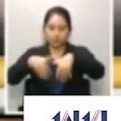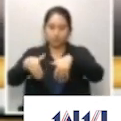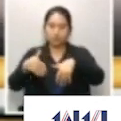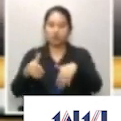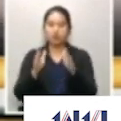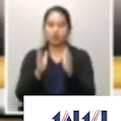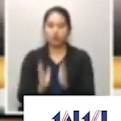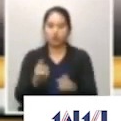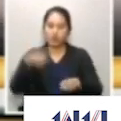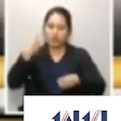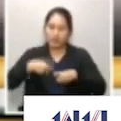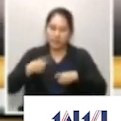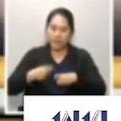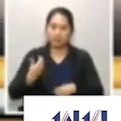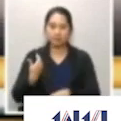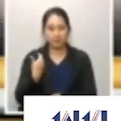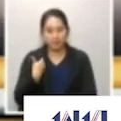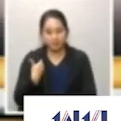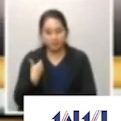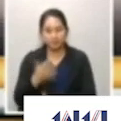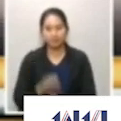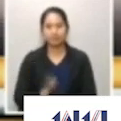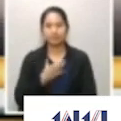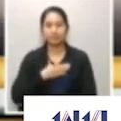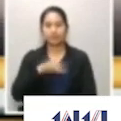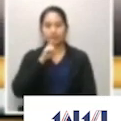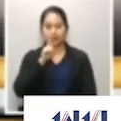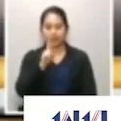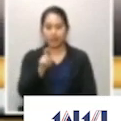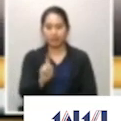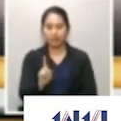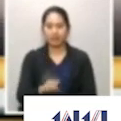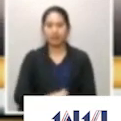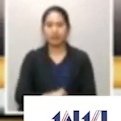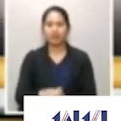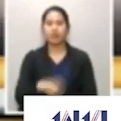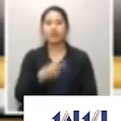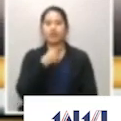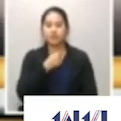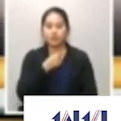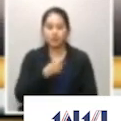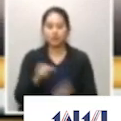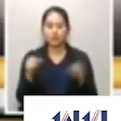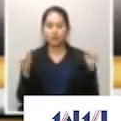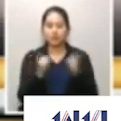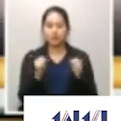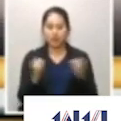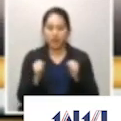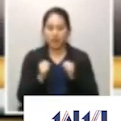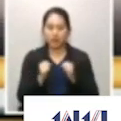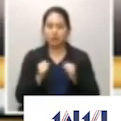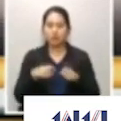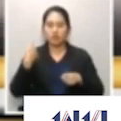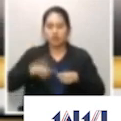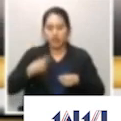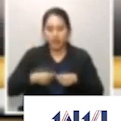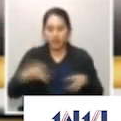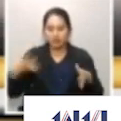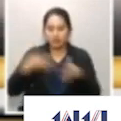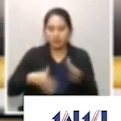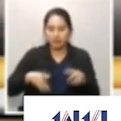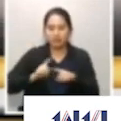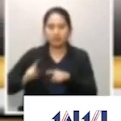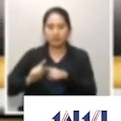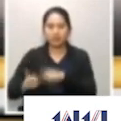ไร้หรือไม่ดิฉันถามว่าเขาหิวเขาหนาวเขาเดือดร้อนเคยอาทรบ้างไหมส